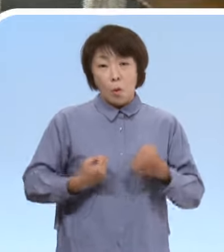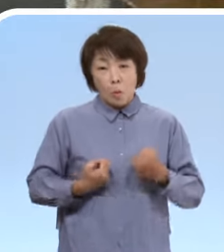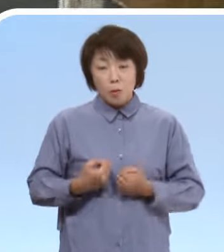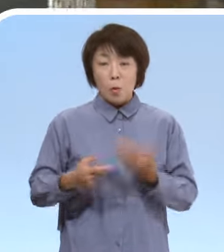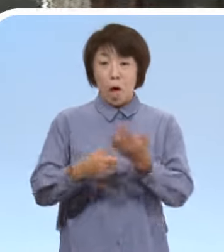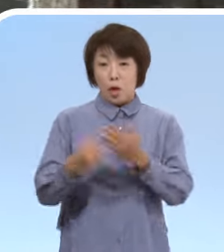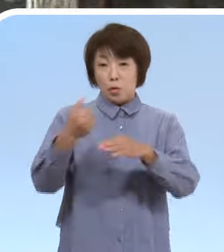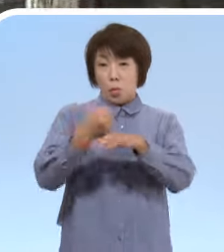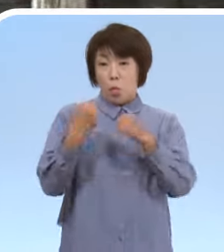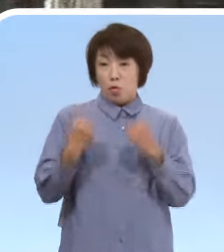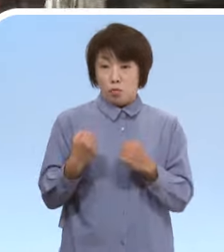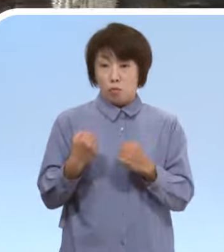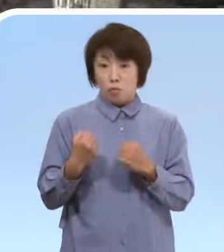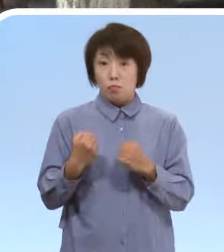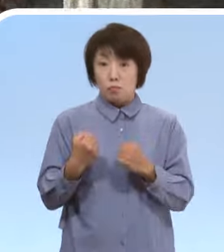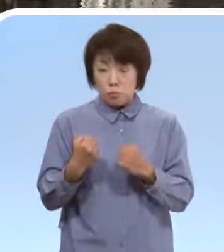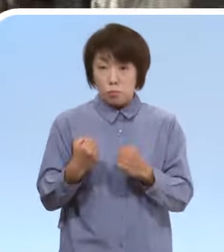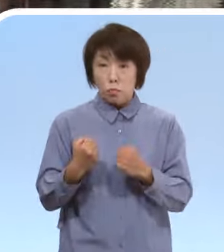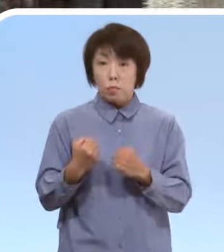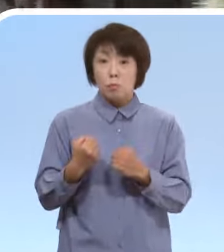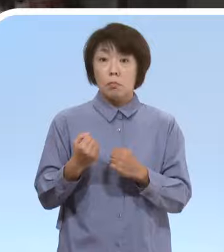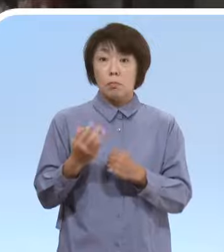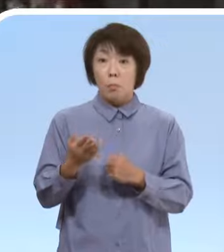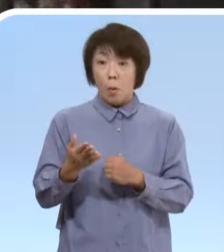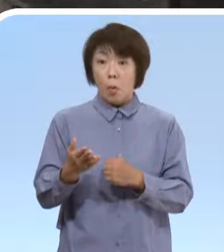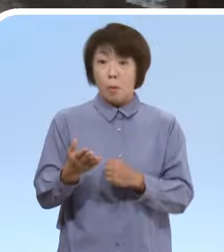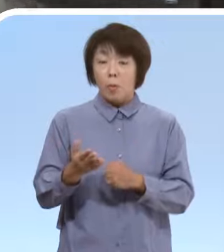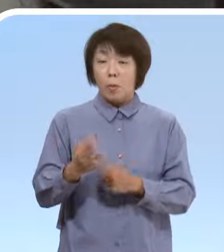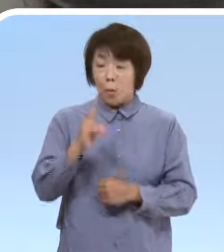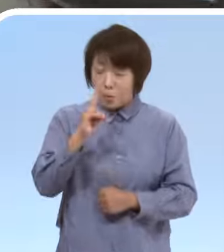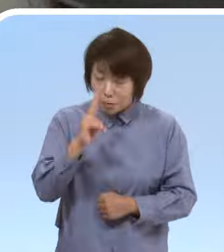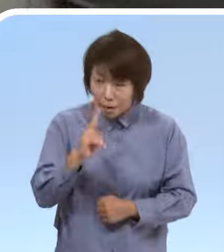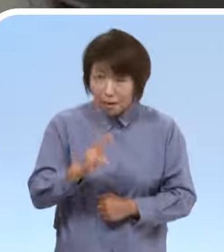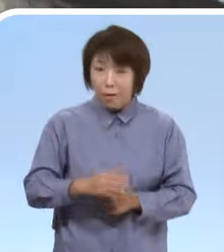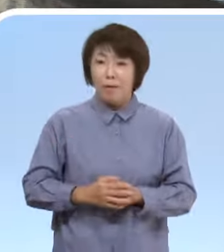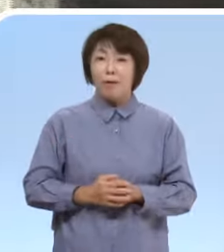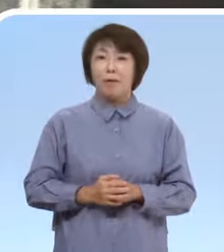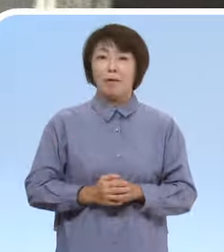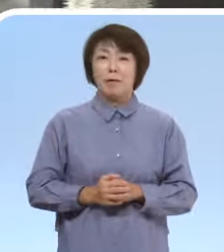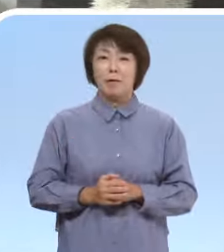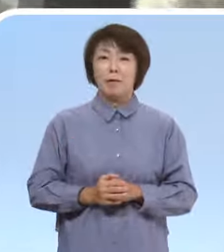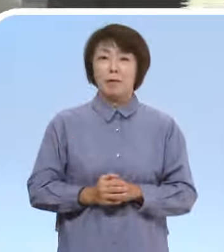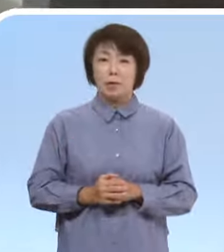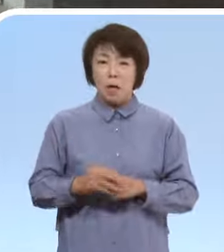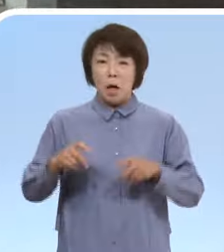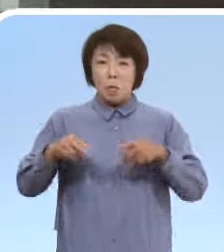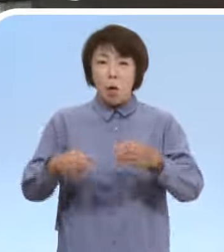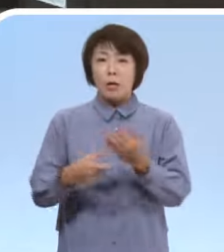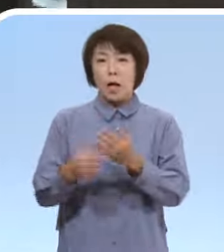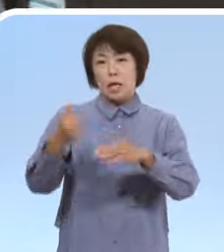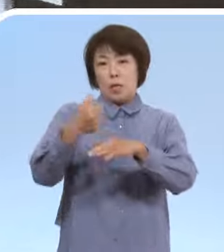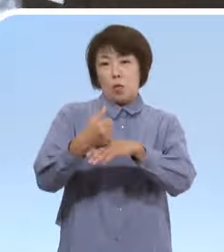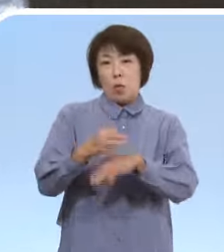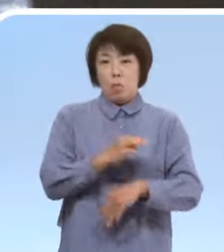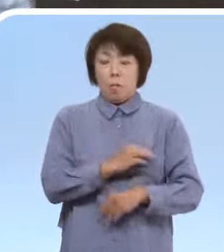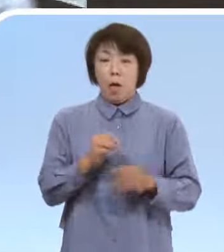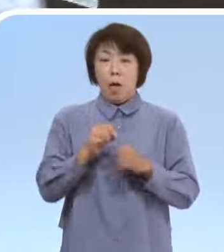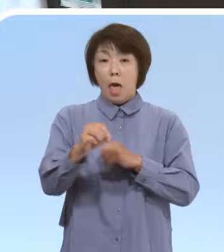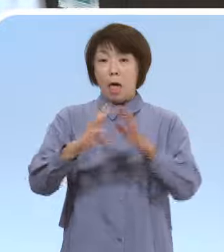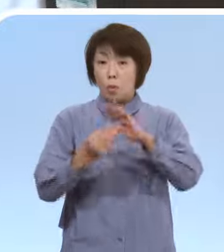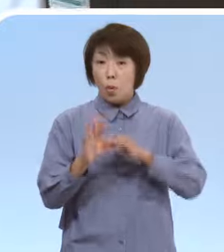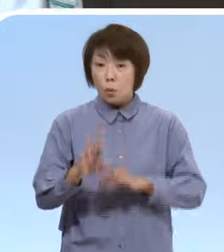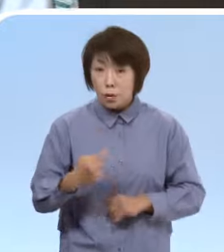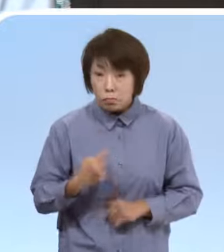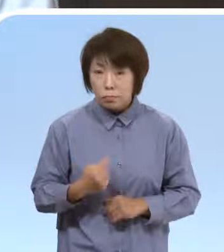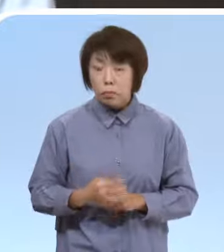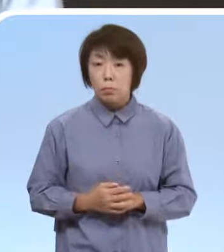駅長さんがいると聞いたんですけども、あ、この方かな。あ、こんにちは。 あ、こんにちは。あの、ボランティア駅長の遠藤と申します。 ボ